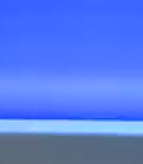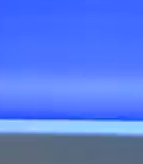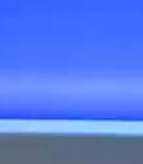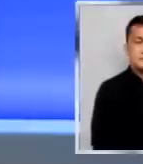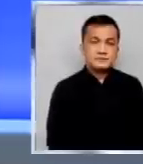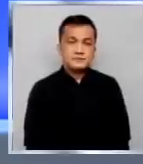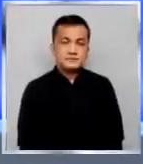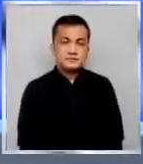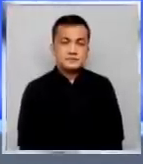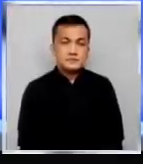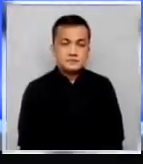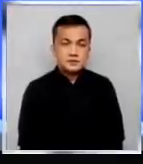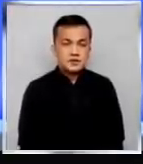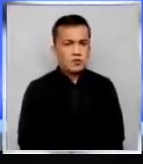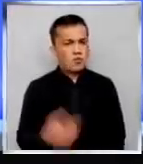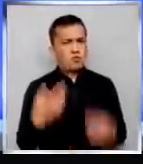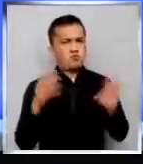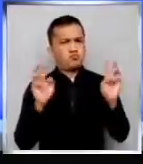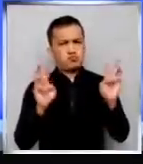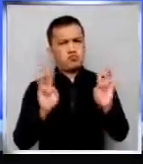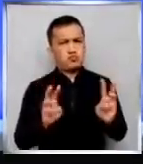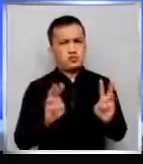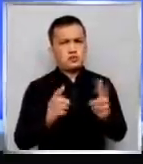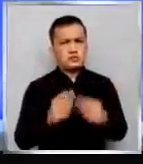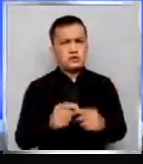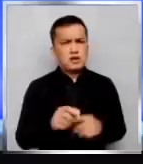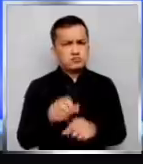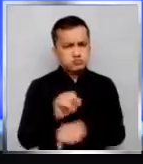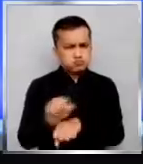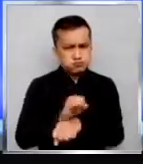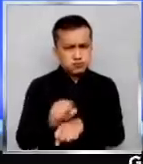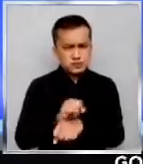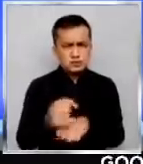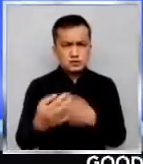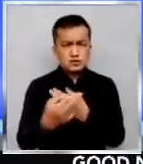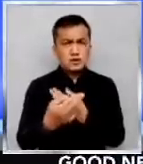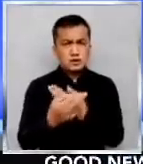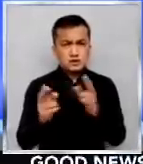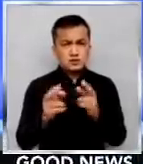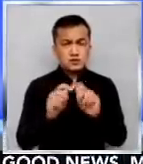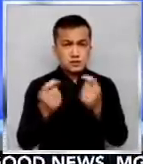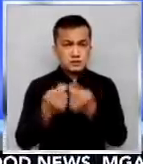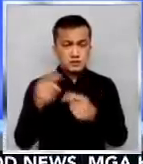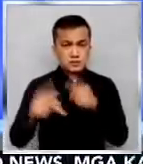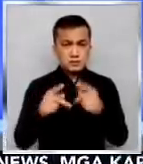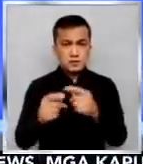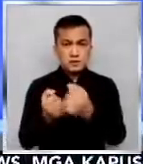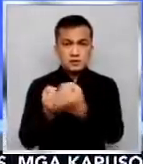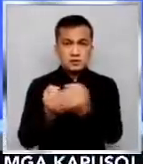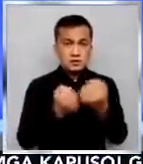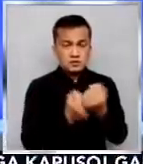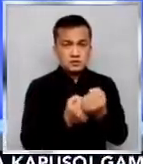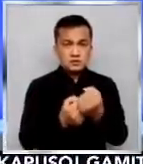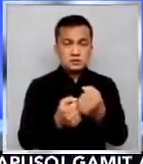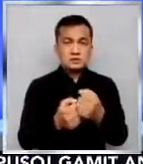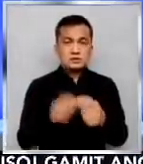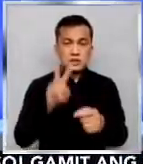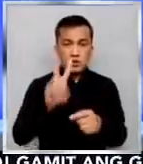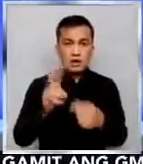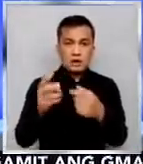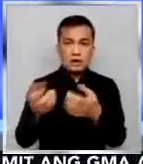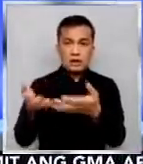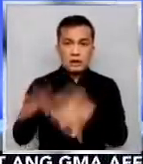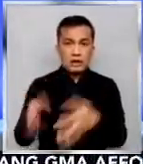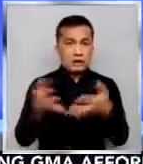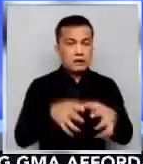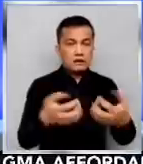Kahanga-hanga ang dedikasyon ng mga rescue team at mga residenteng sumaklolo sa dalawang magkahiwalay na sakuna. Sa Sambuanga del Sur, 20